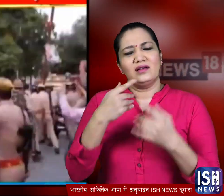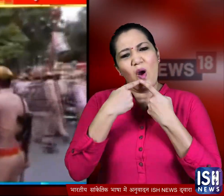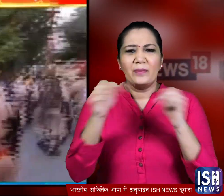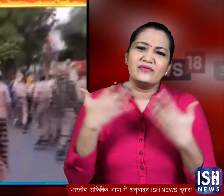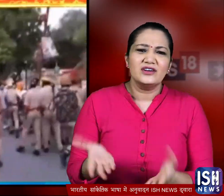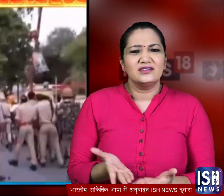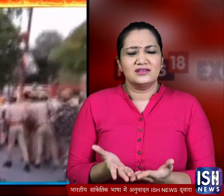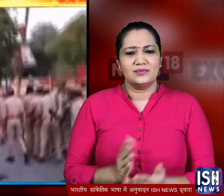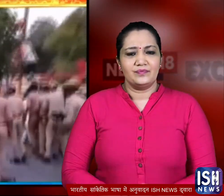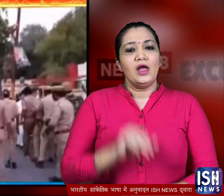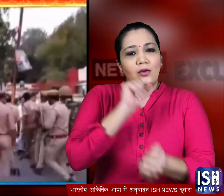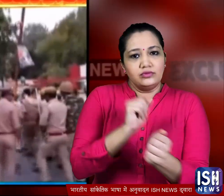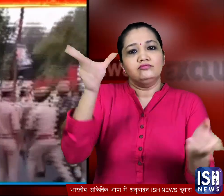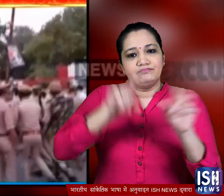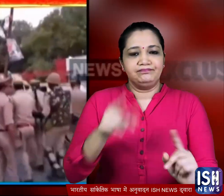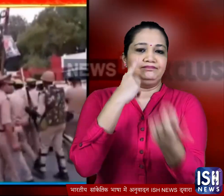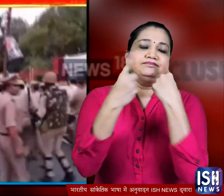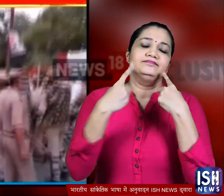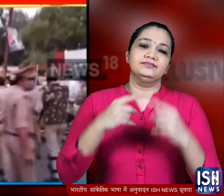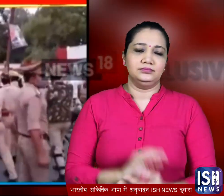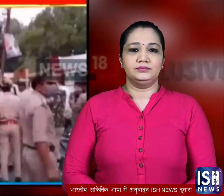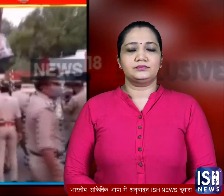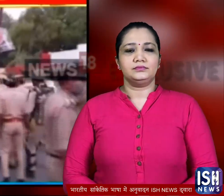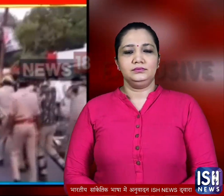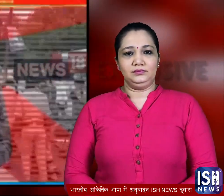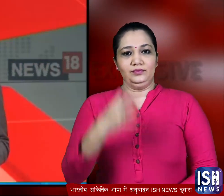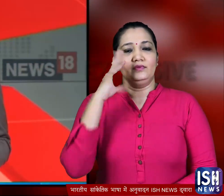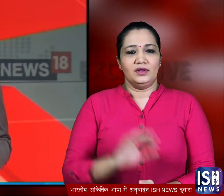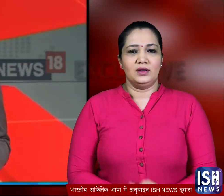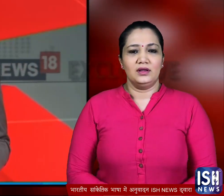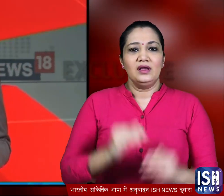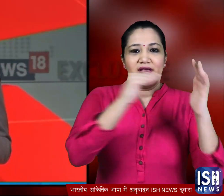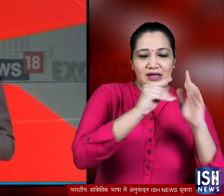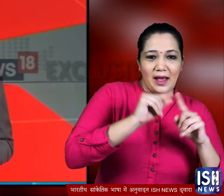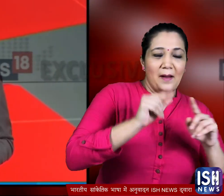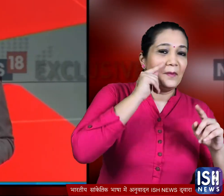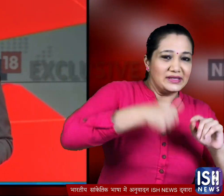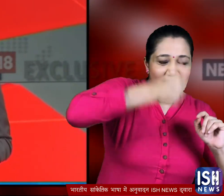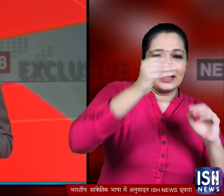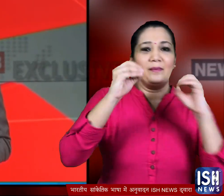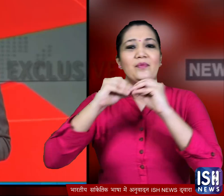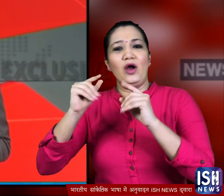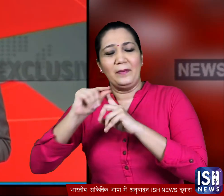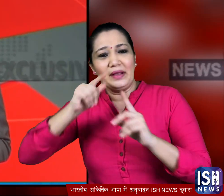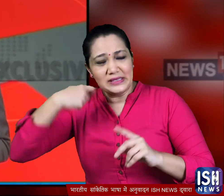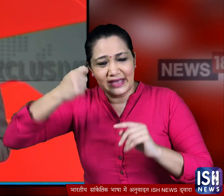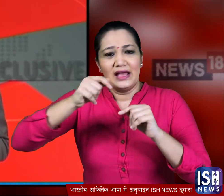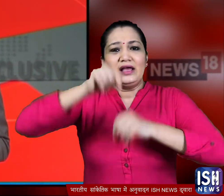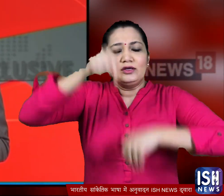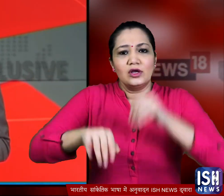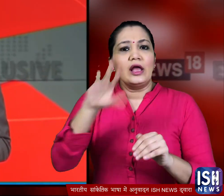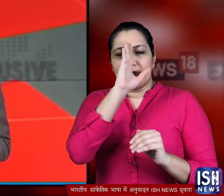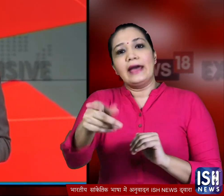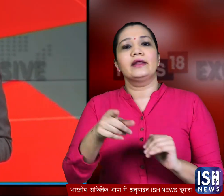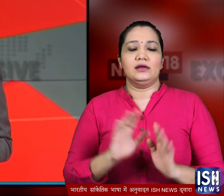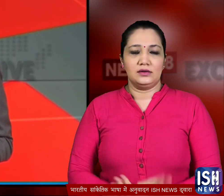था। कोर्ट में दिए बयान के बाद पुलिस अब दोबारा इस मामले की तफ्तीश में जुट गई। सौभाग्य की एक बात है कि जिला पंचायत और ब्लॉक पंचायतों में अध्यक्ष